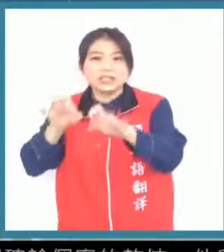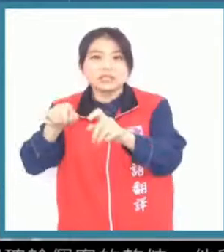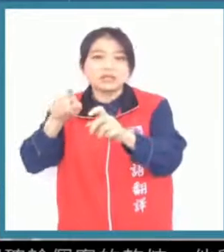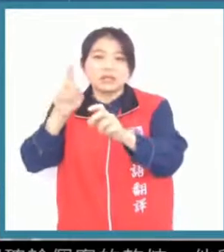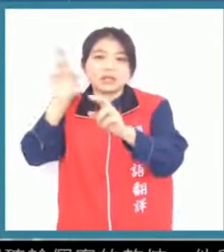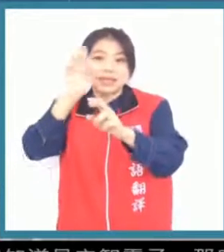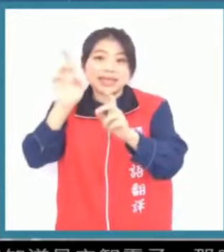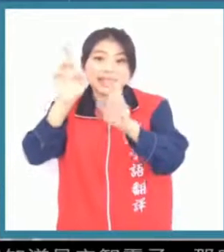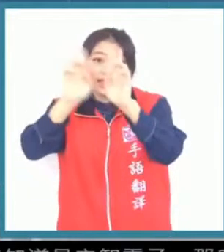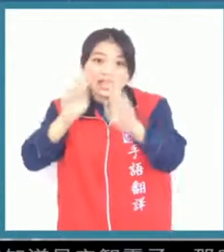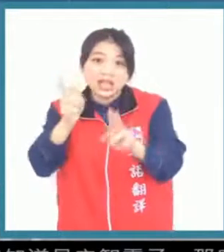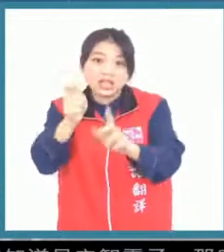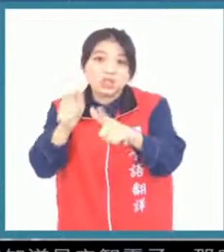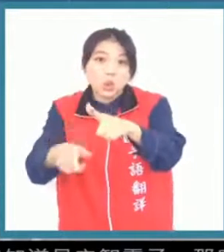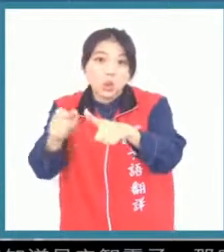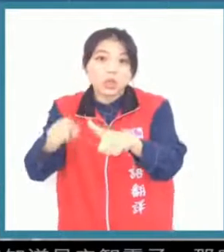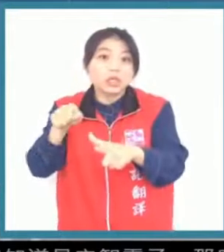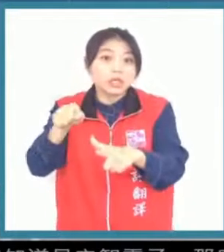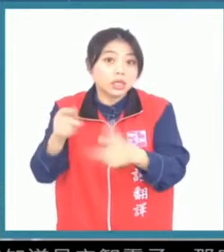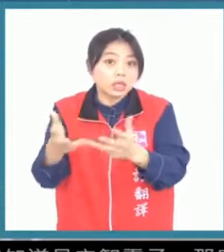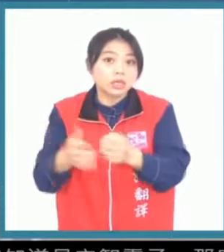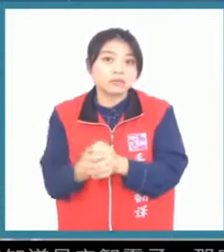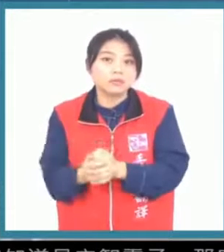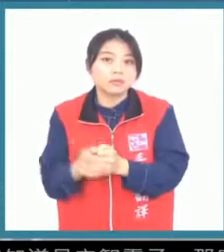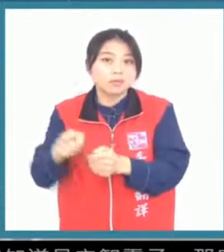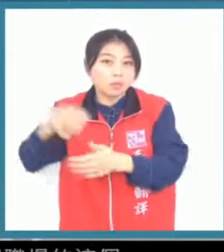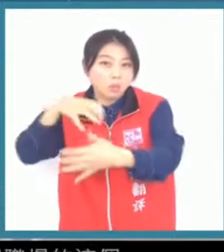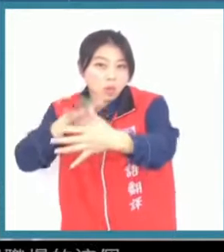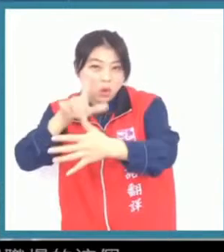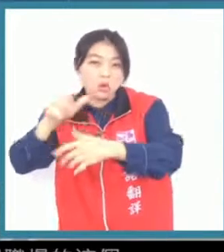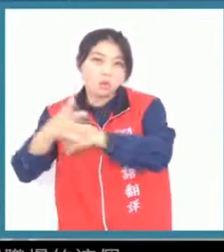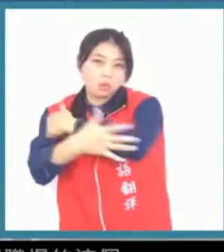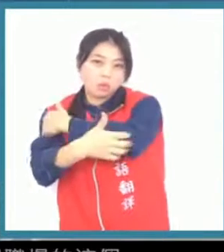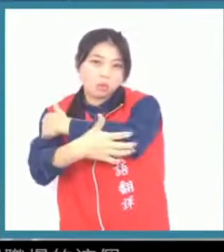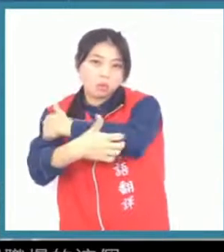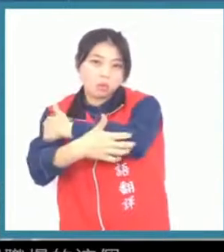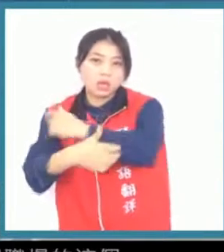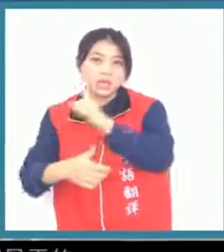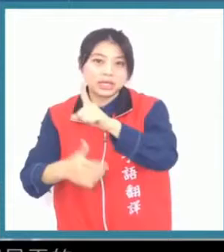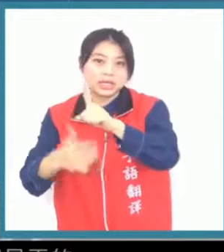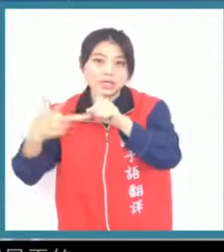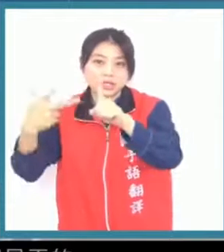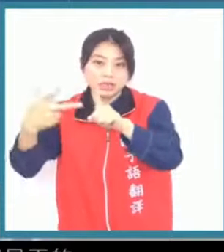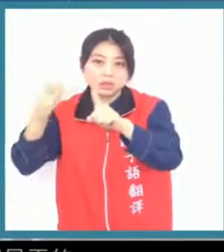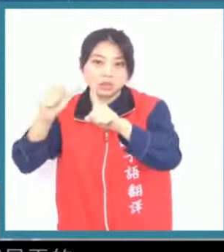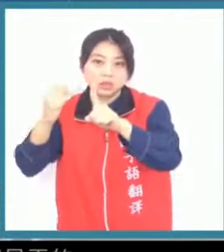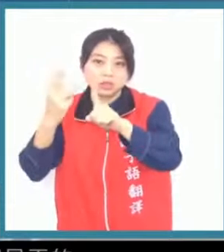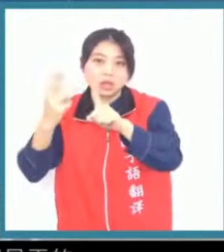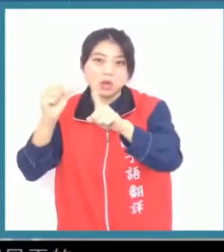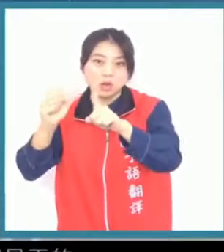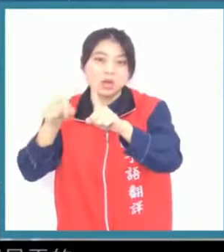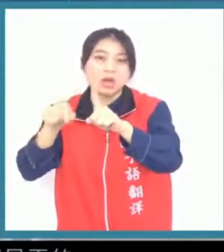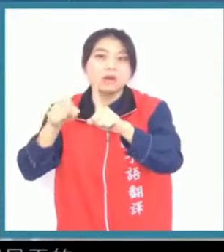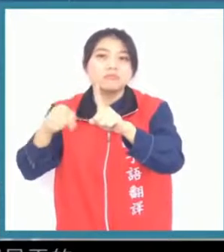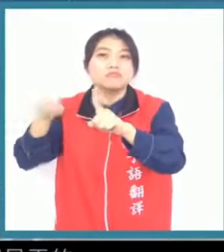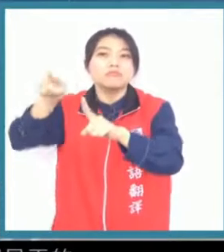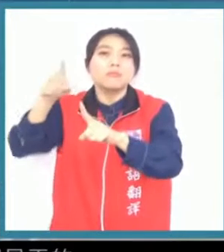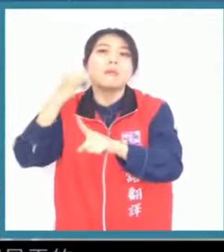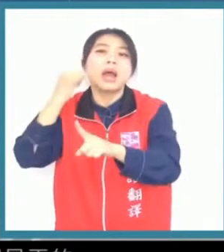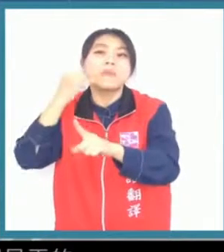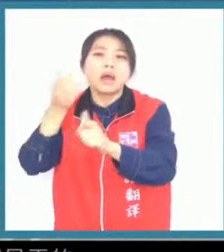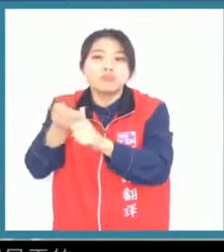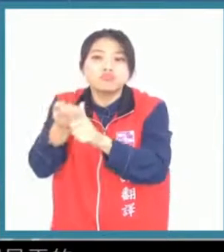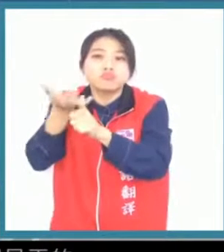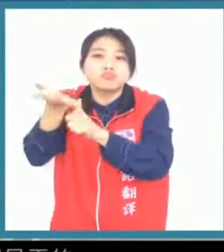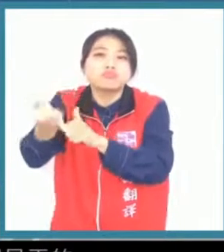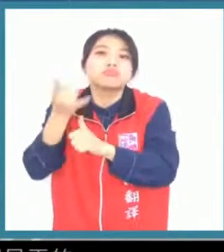么这个职场的这个一个员工的17535的妈妈，那么是同住